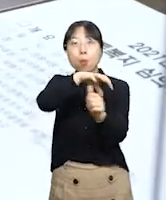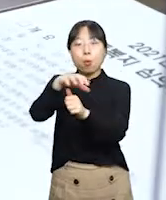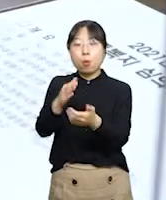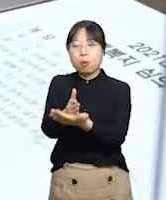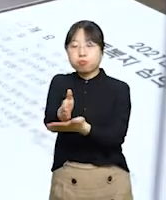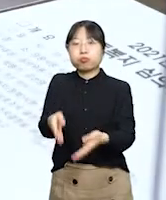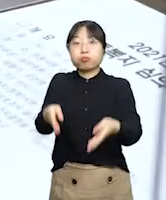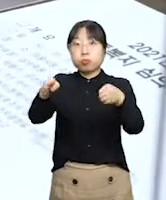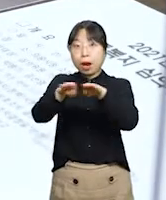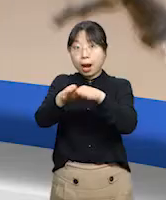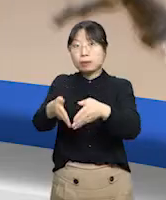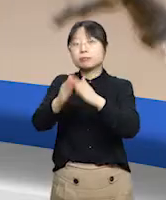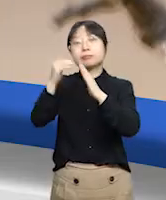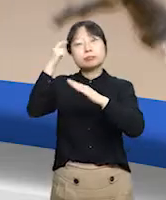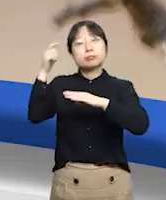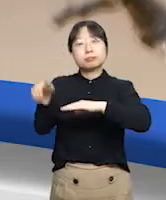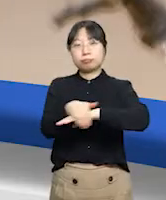예정입니다.